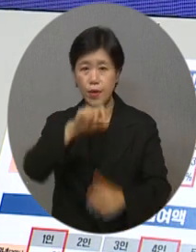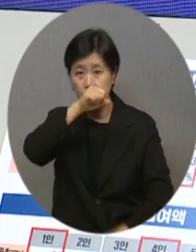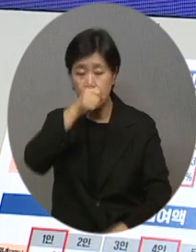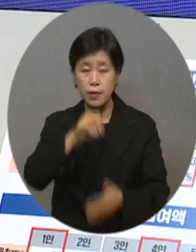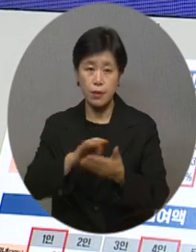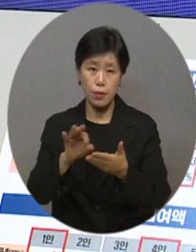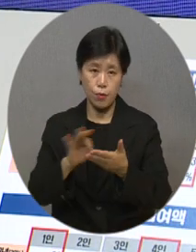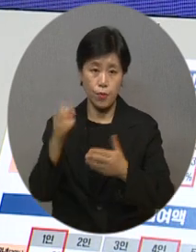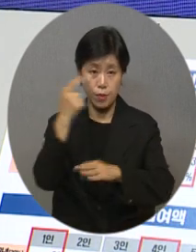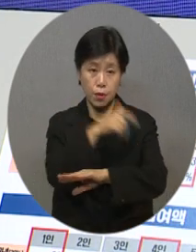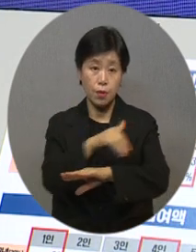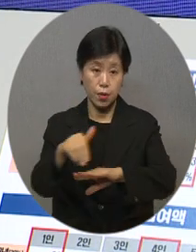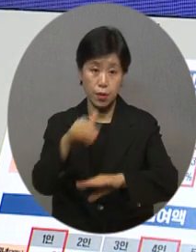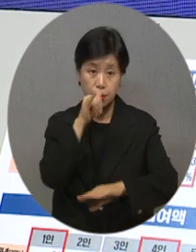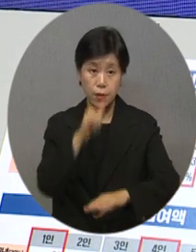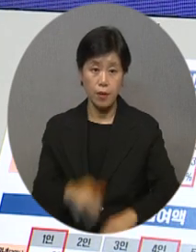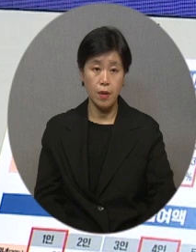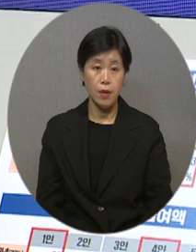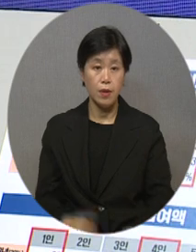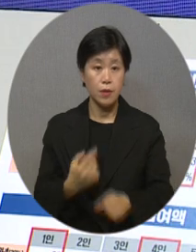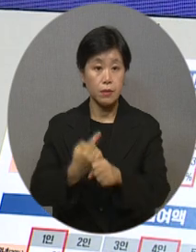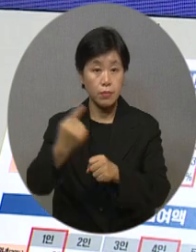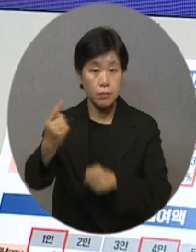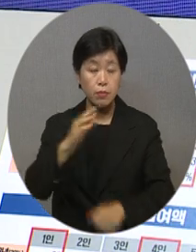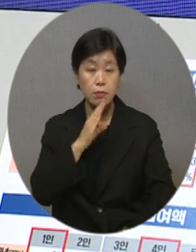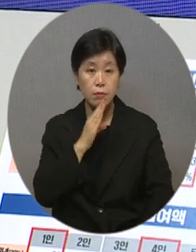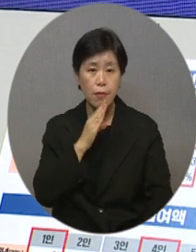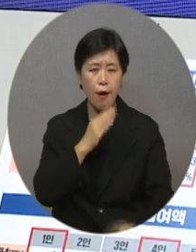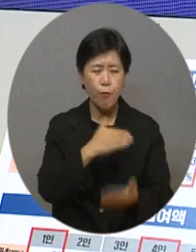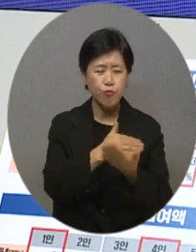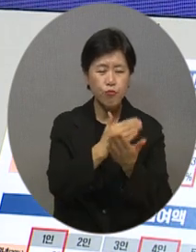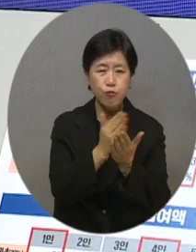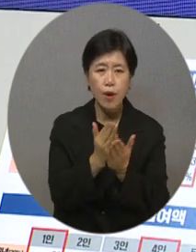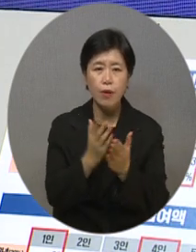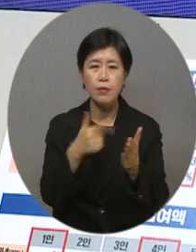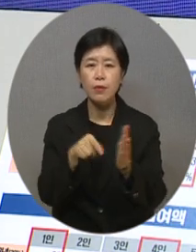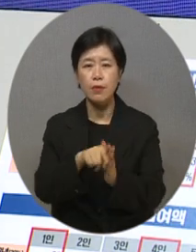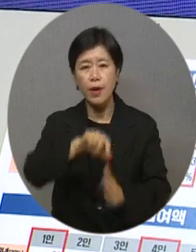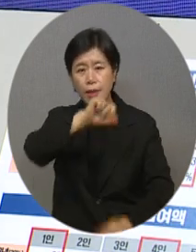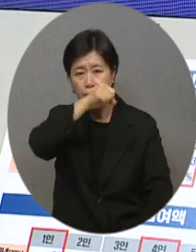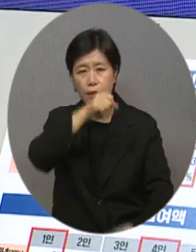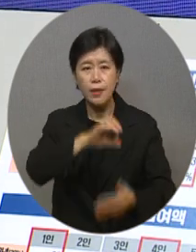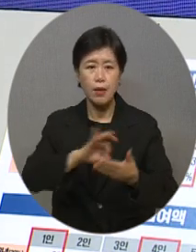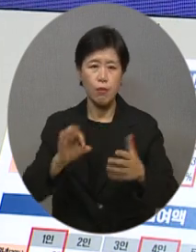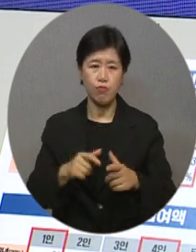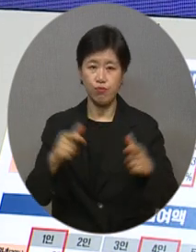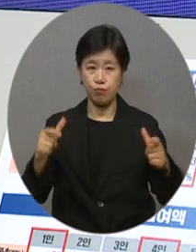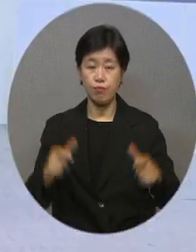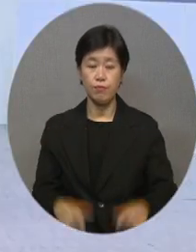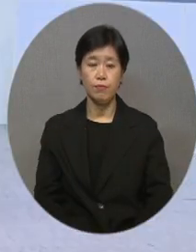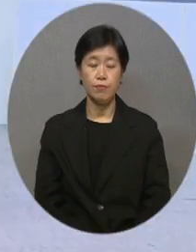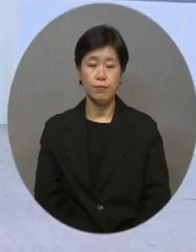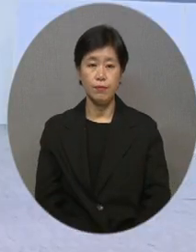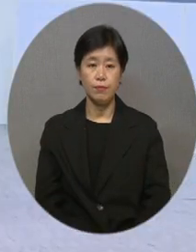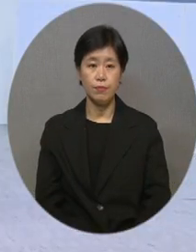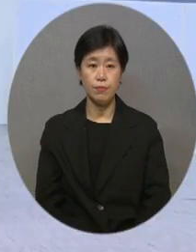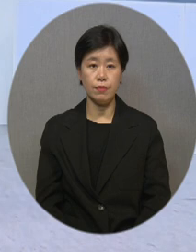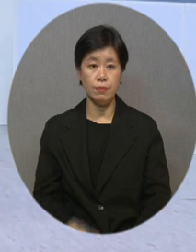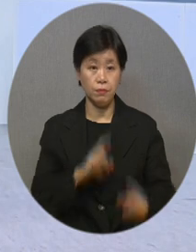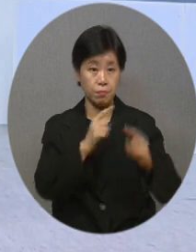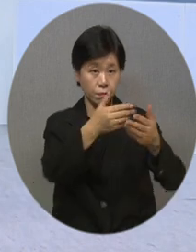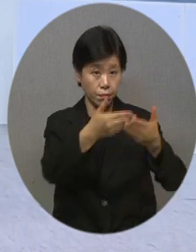확보를 해가지고 내년에는 정말로 이 다양한 예산이 많이 늘어났다 말씀드리겠습니다. 예, 예